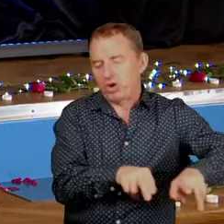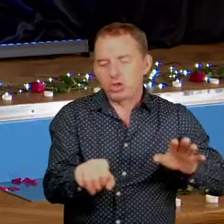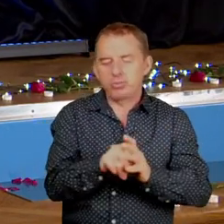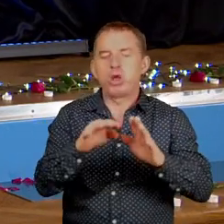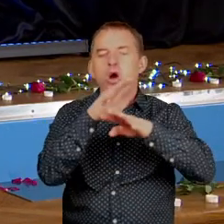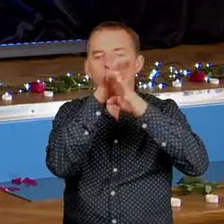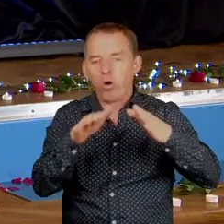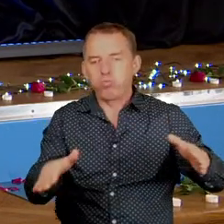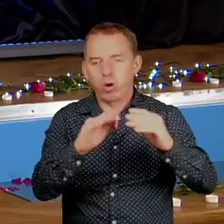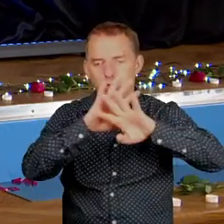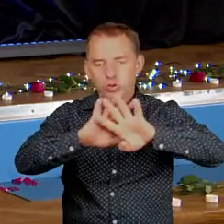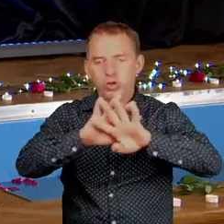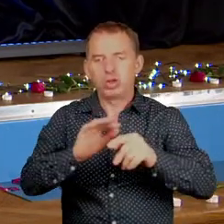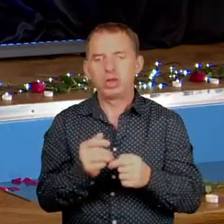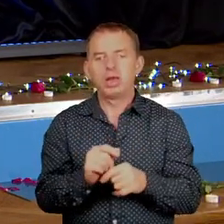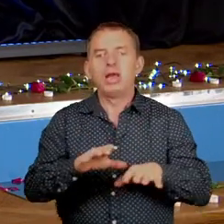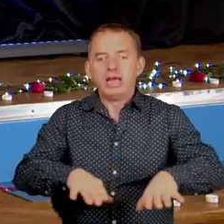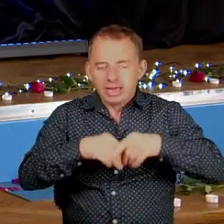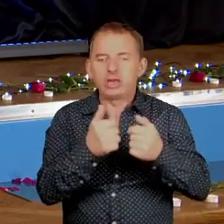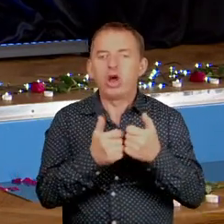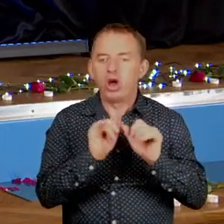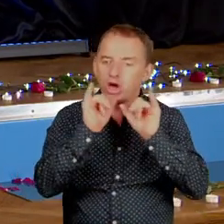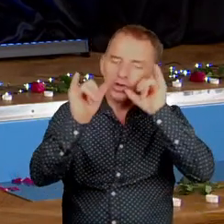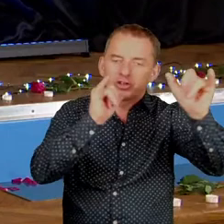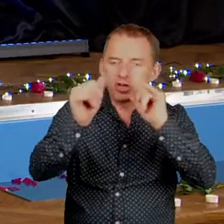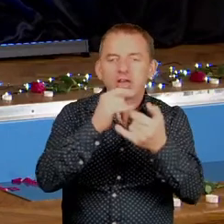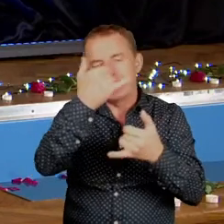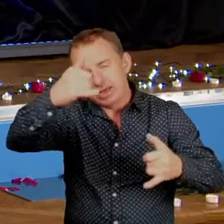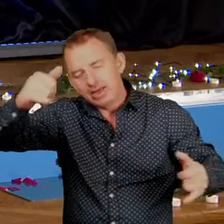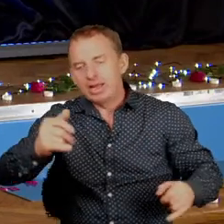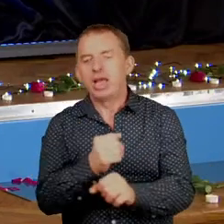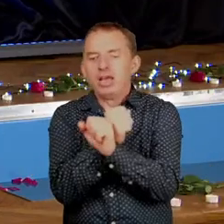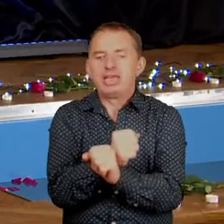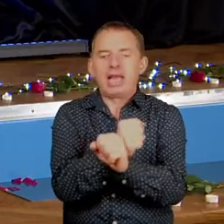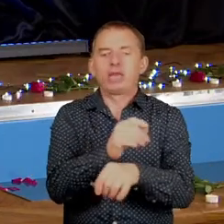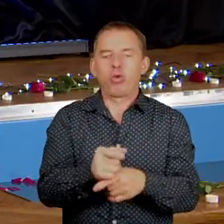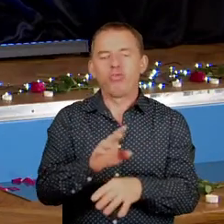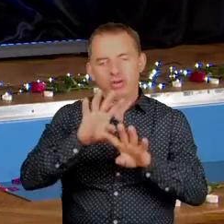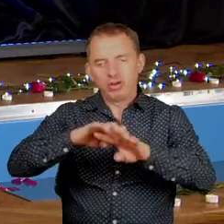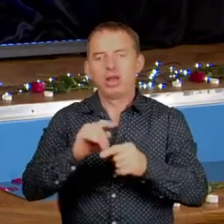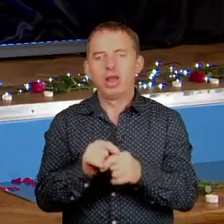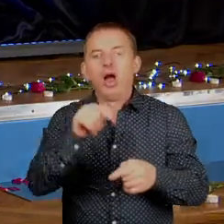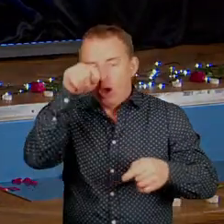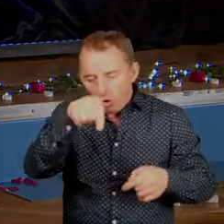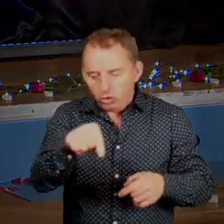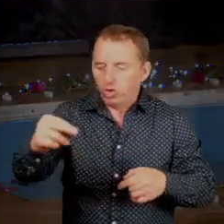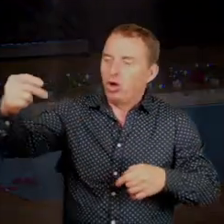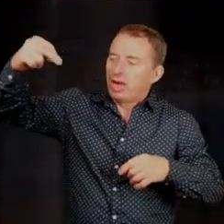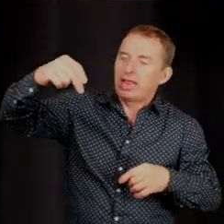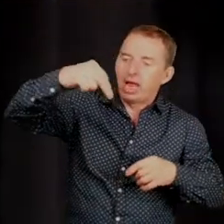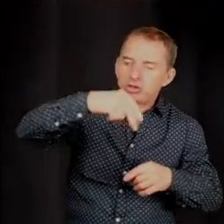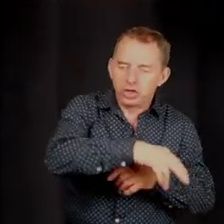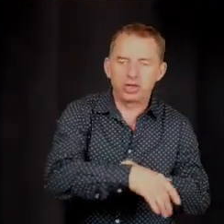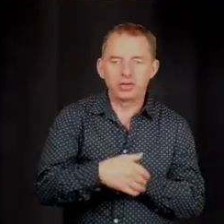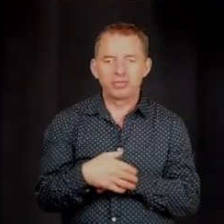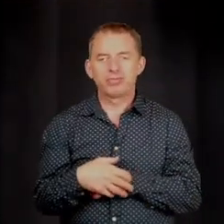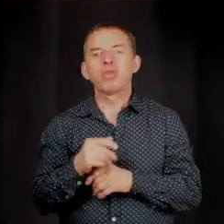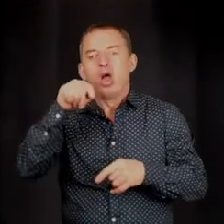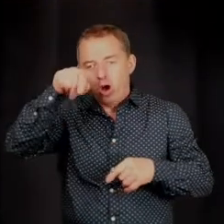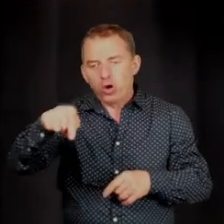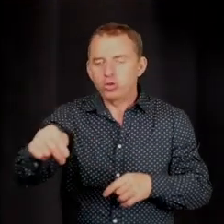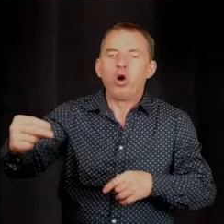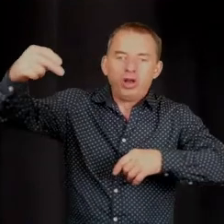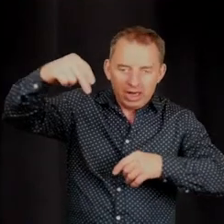to the other, the prisoners. Zaczął krzyczeć do innych jeńców. They have come. Oto nadeszli. They have come. Oto